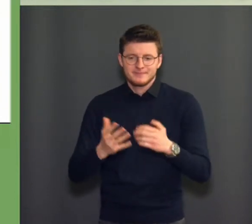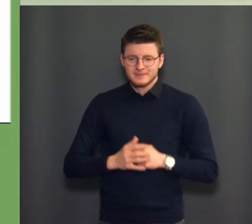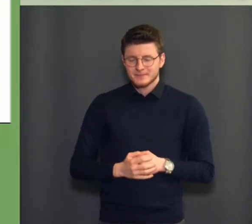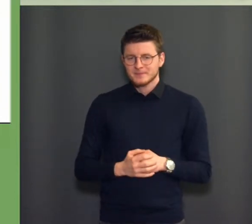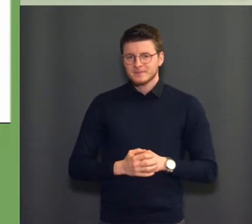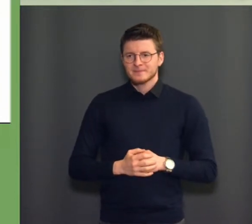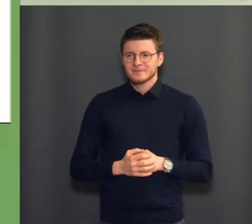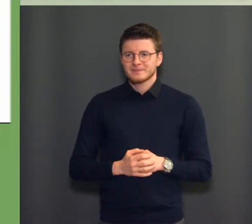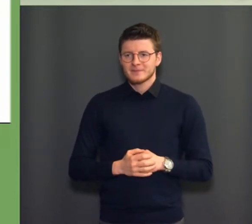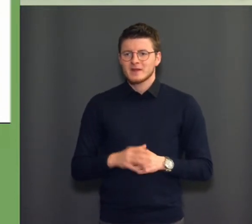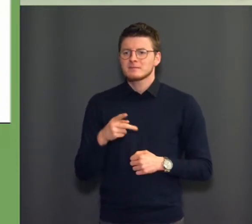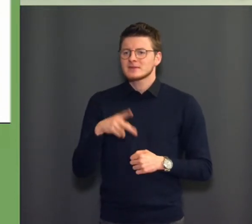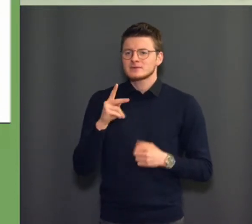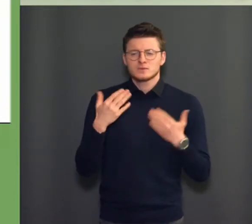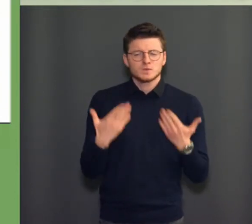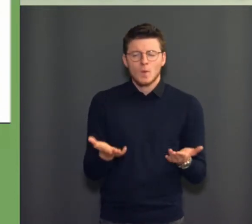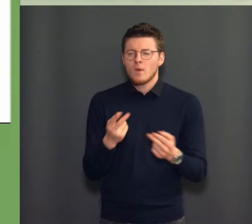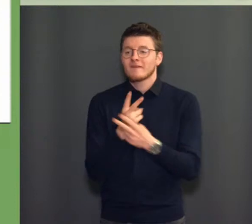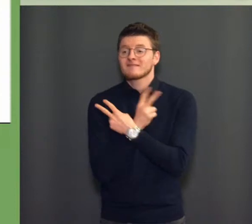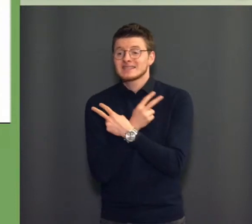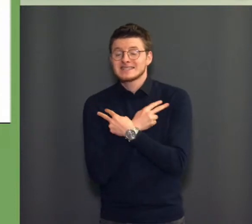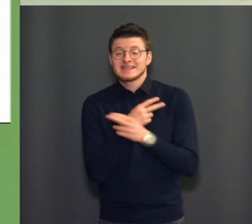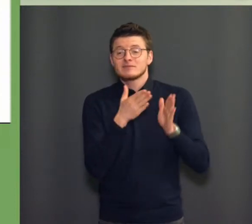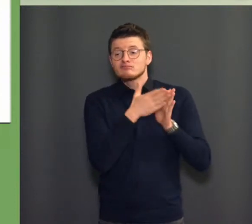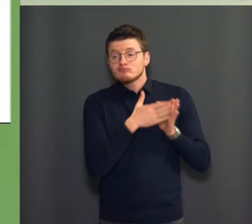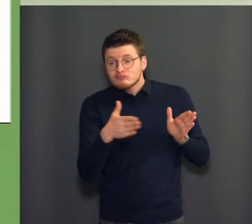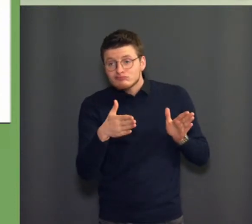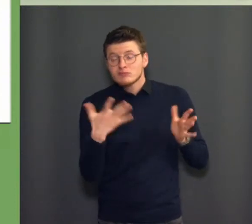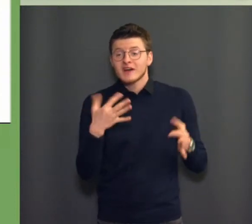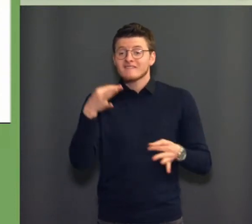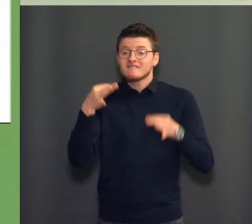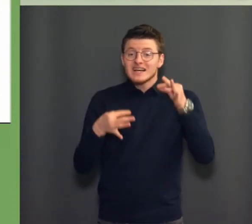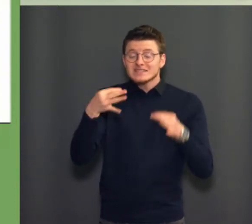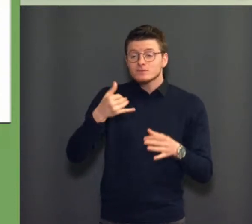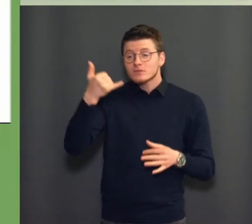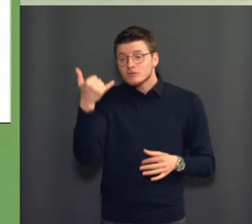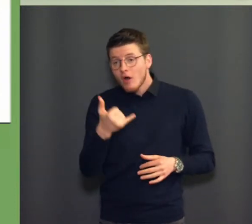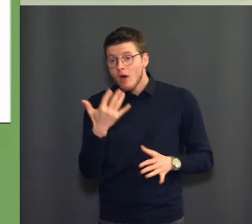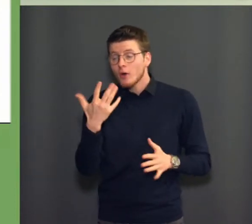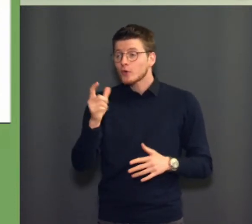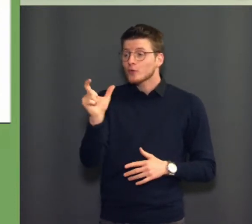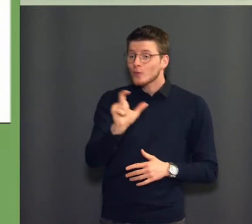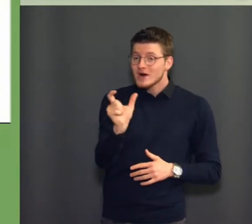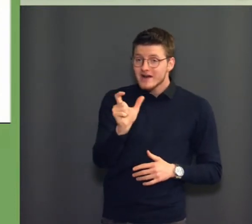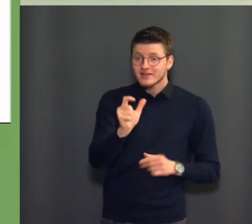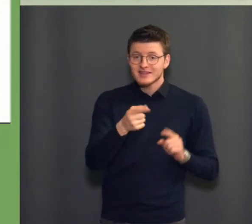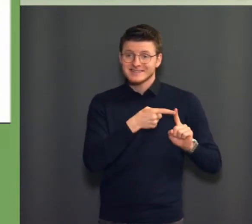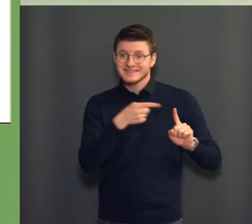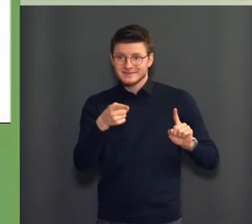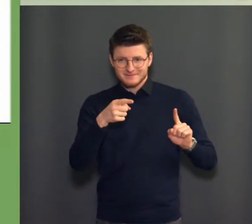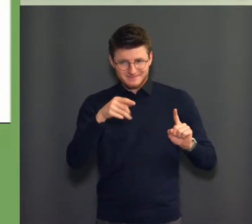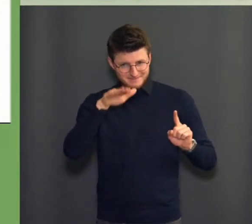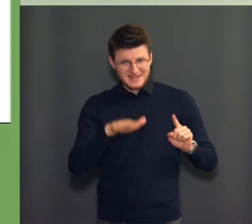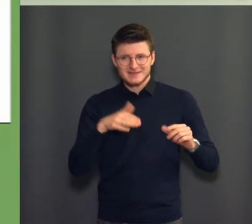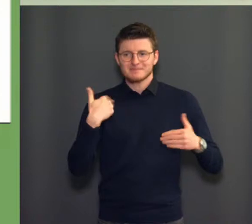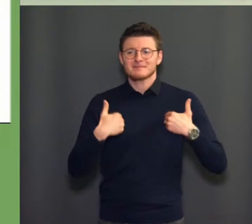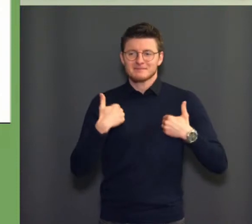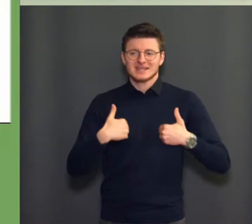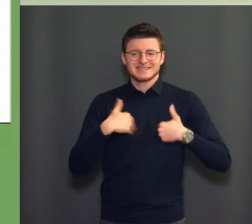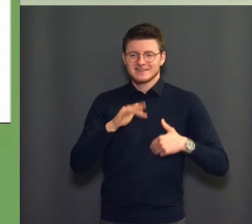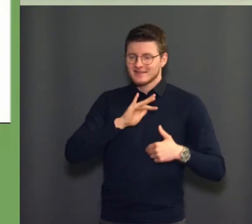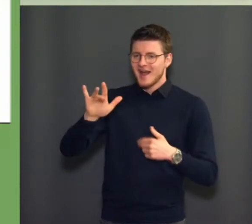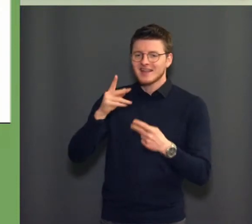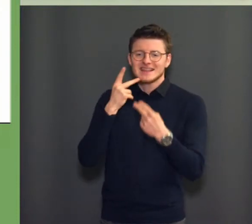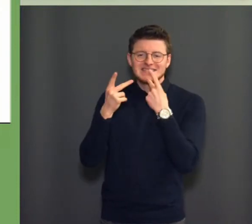tijdens feestdagen er typisch minder getest wordt. En dat verklaart voor een stuk ook het lager